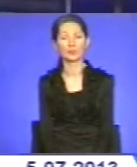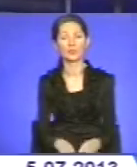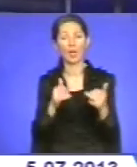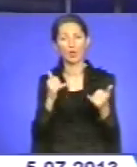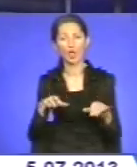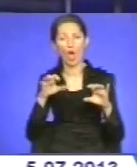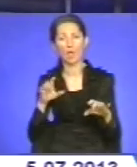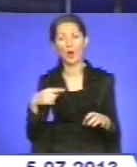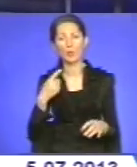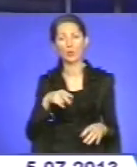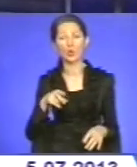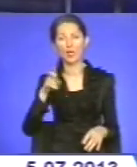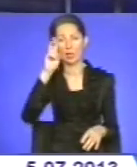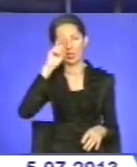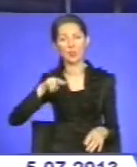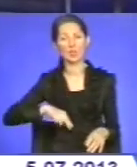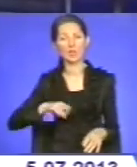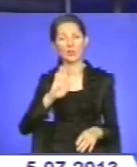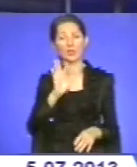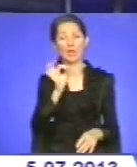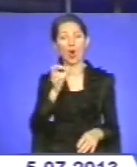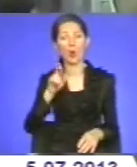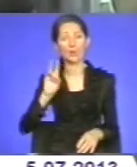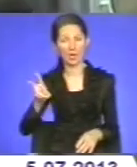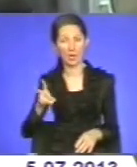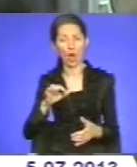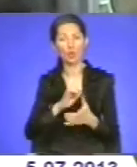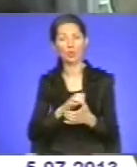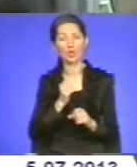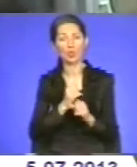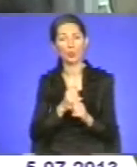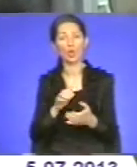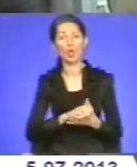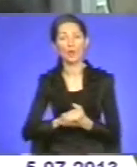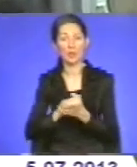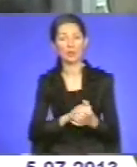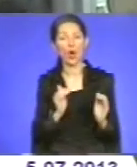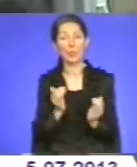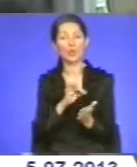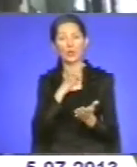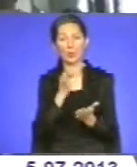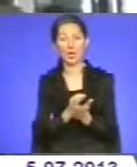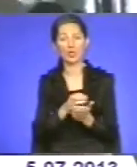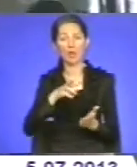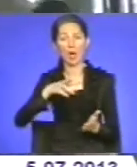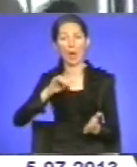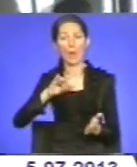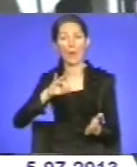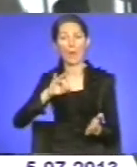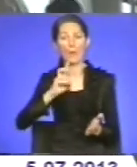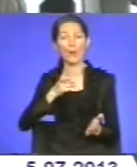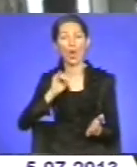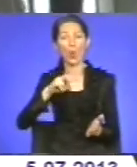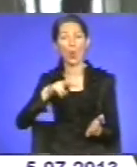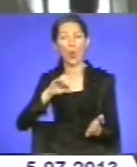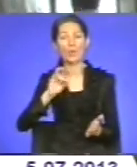Сьогодні голова обласної державної адміністрації Валентин Хоптян ознайомився з роботою товариства з обмеженою відповідальністю «Миколинецький бровар»,